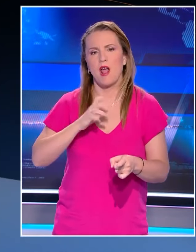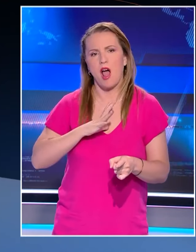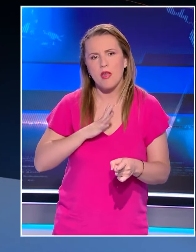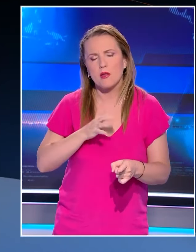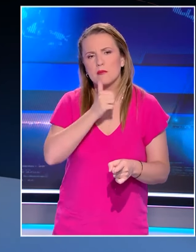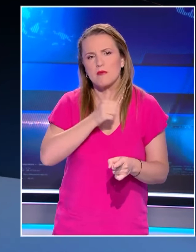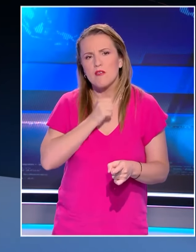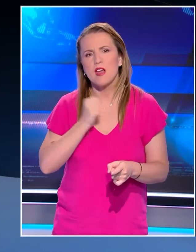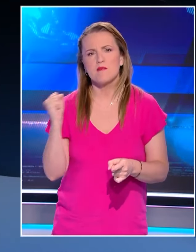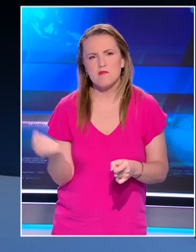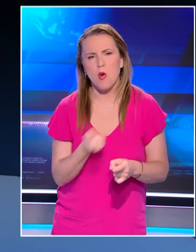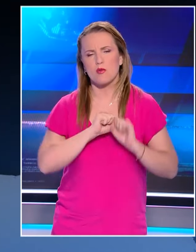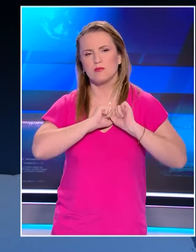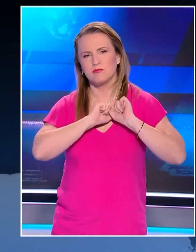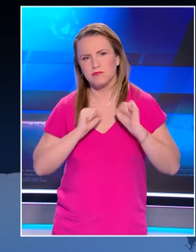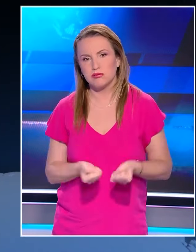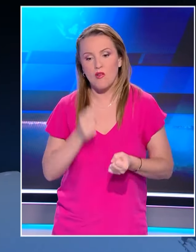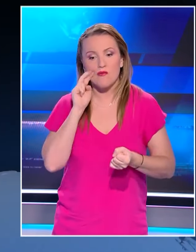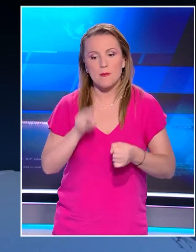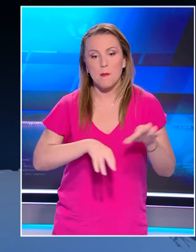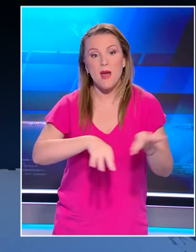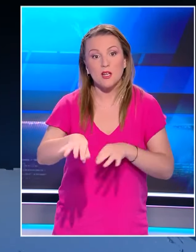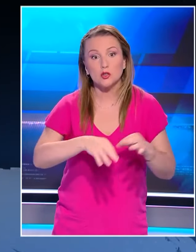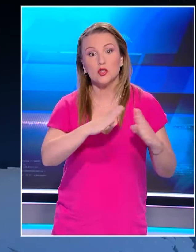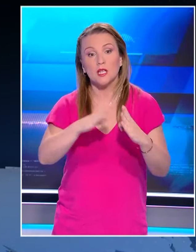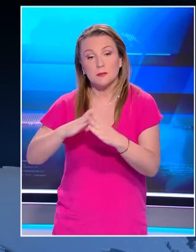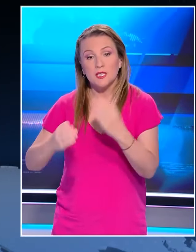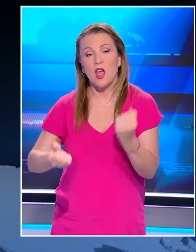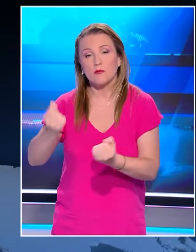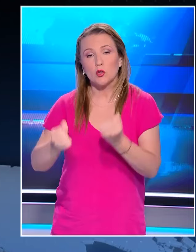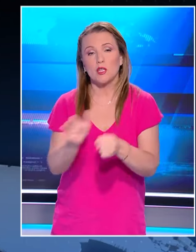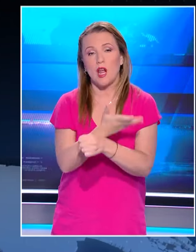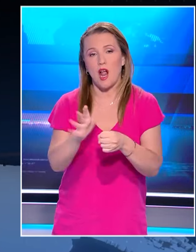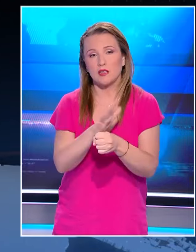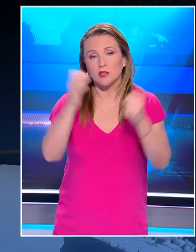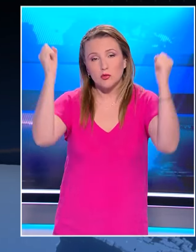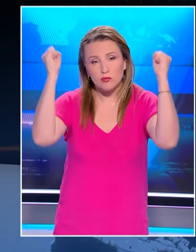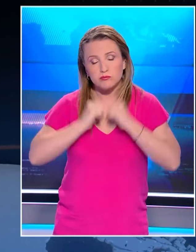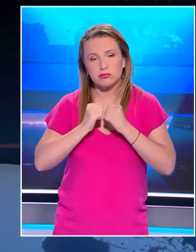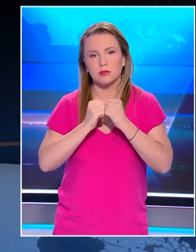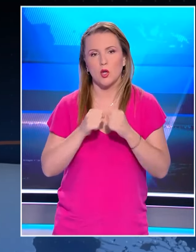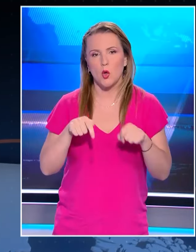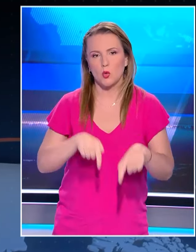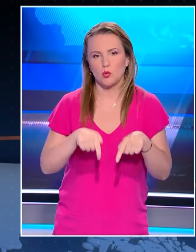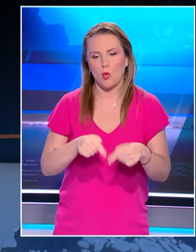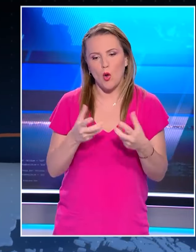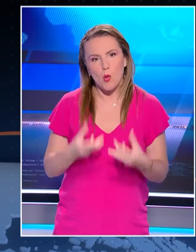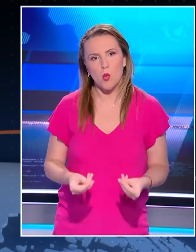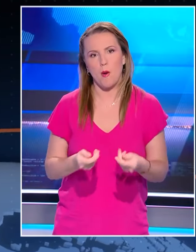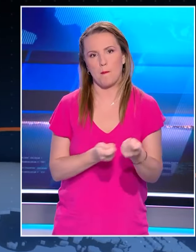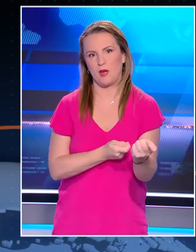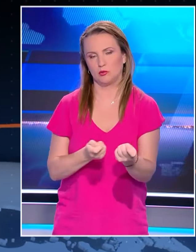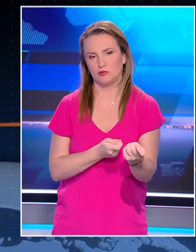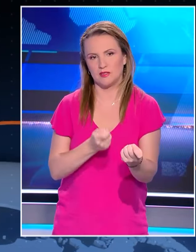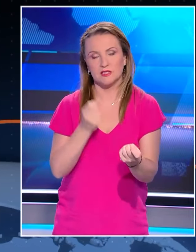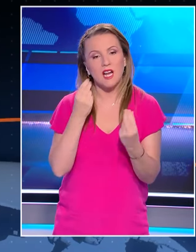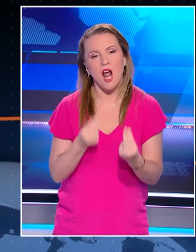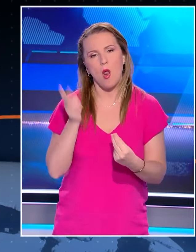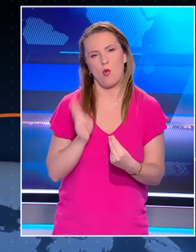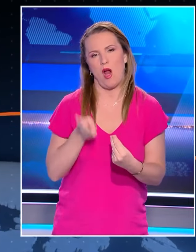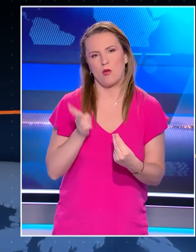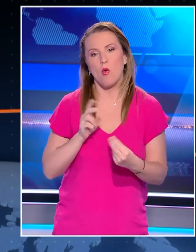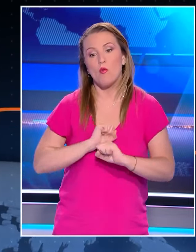πυρόπληκτες περιοχές που είδαν τους κόπους μιας ζωής να χάνονται, ενώ στις διάσπαρτες εστίες παραμένουν ακόμα ισχυρές πυροσβεστικές δυνάμεις για